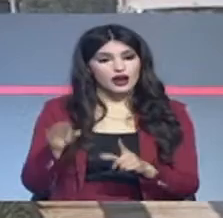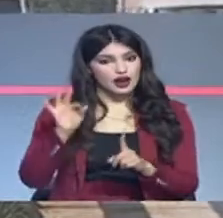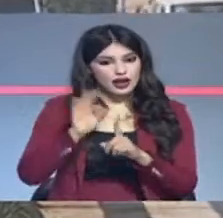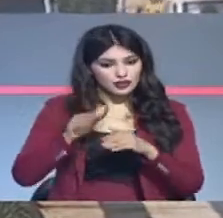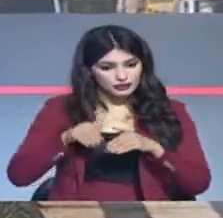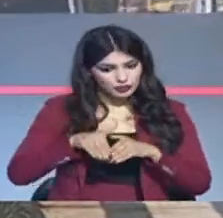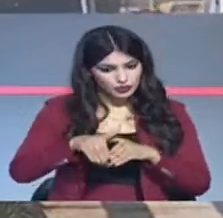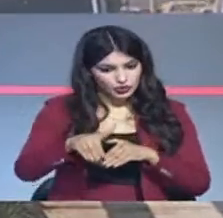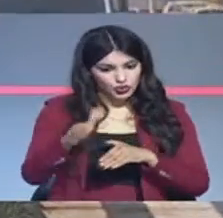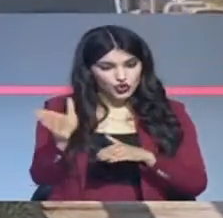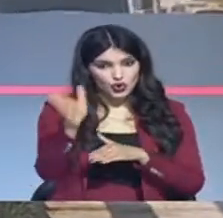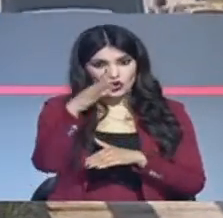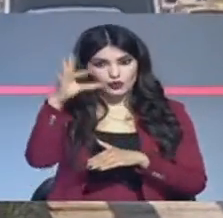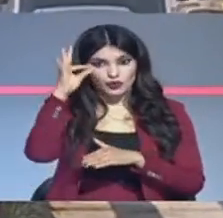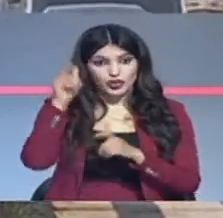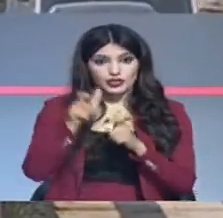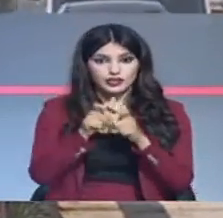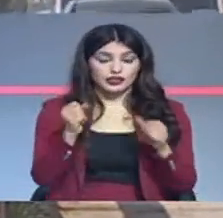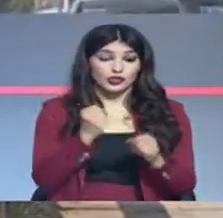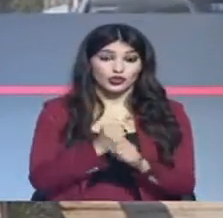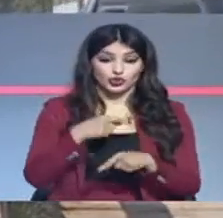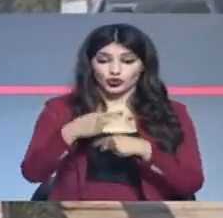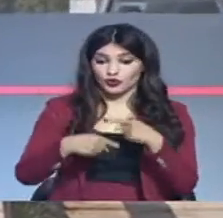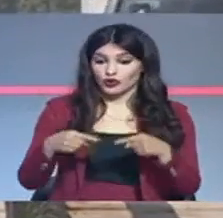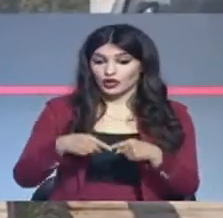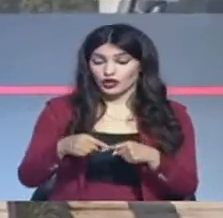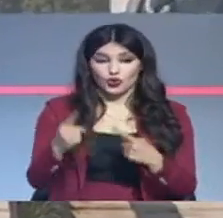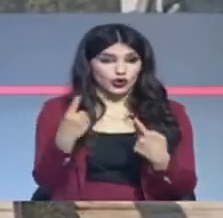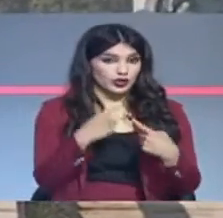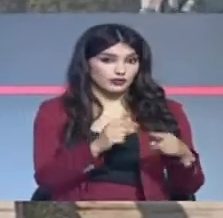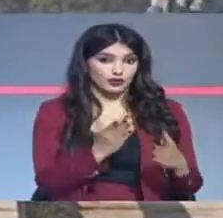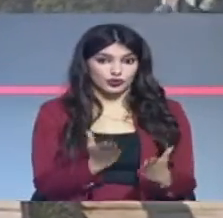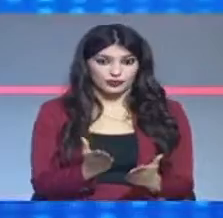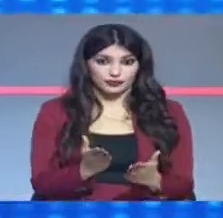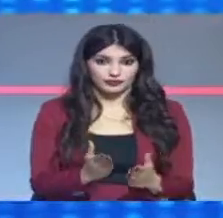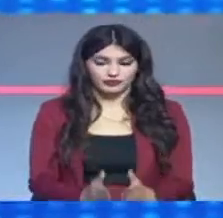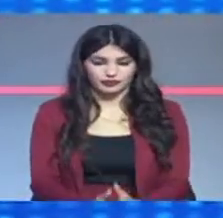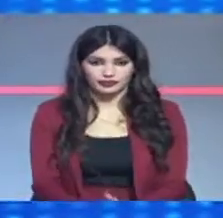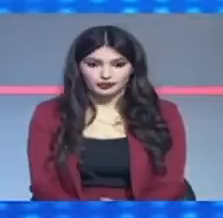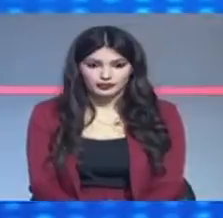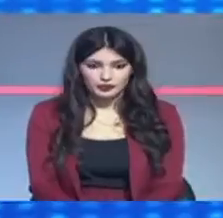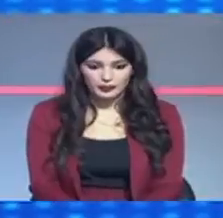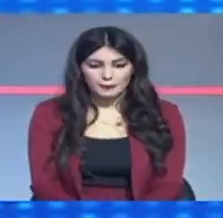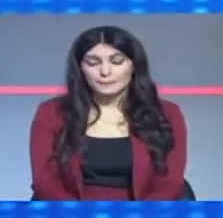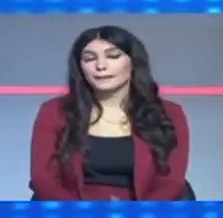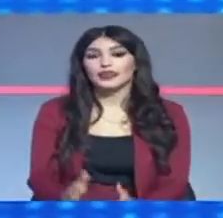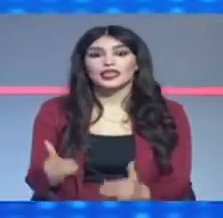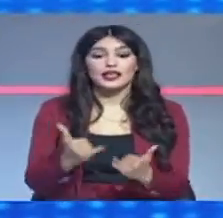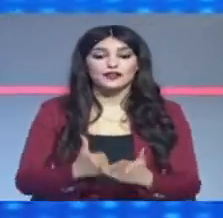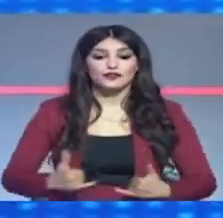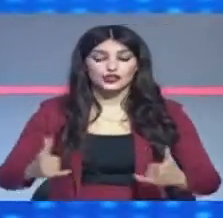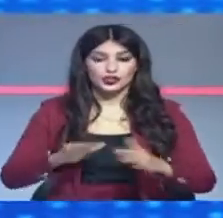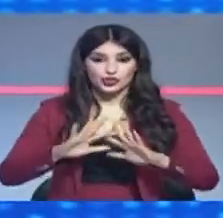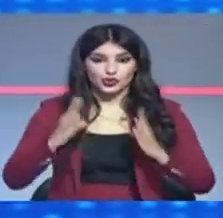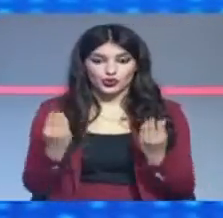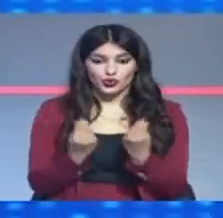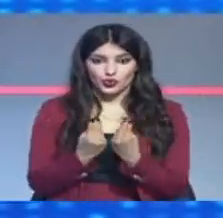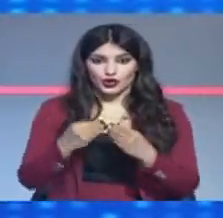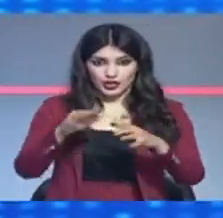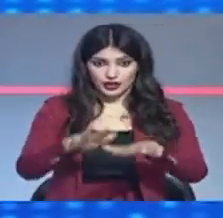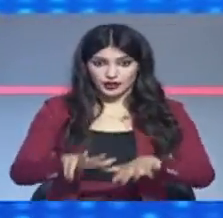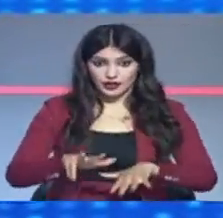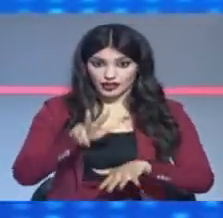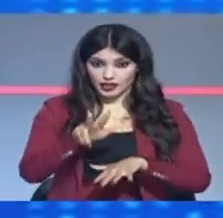للسير العديد من مؤسسه الدوله على اختلاف خلال جلسه عاما ت اليوم بمجلس النواب